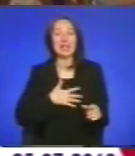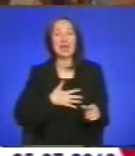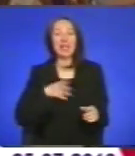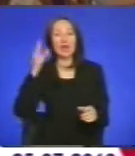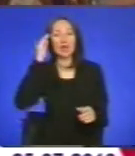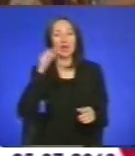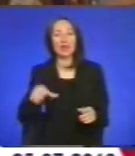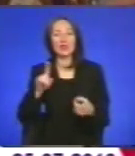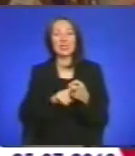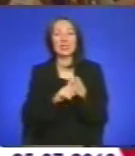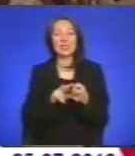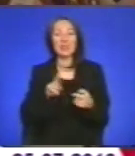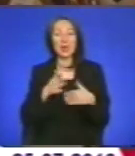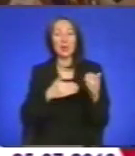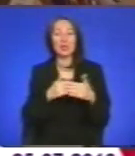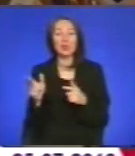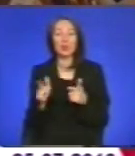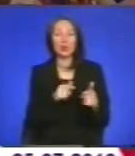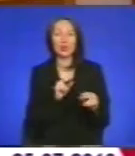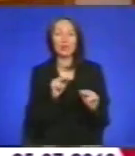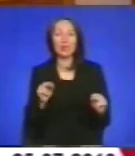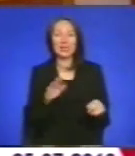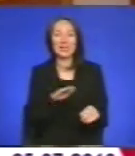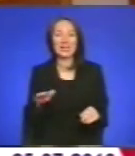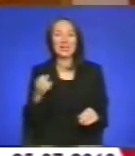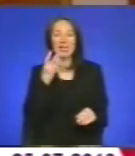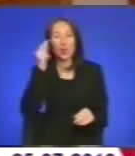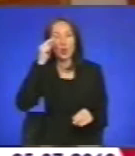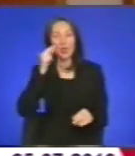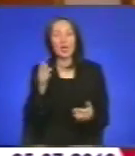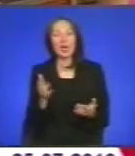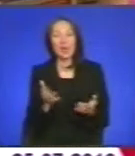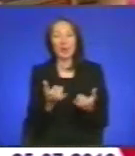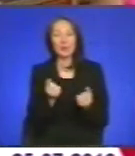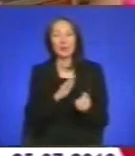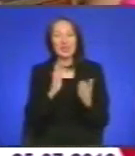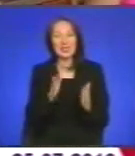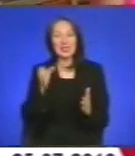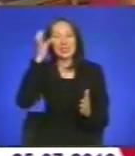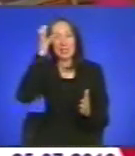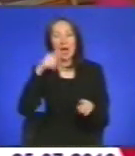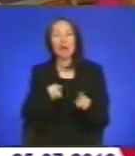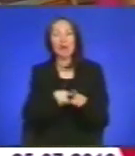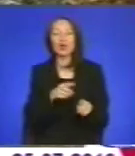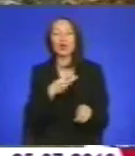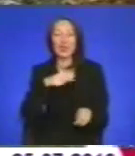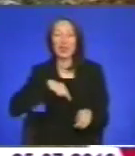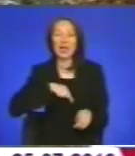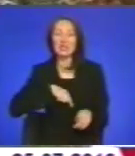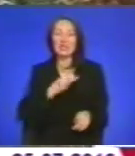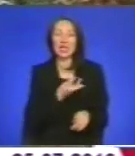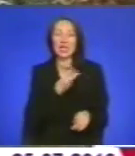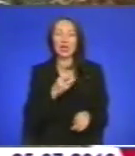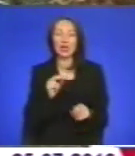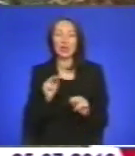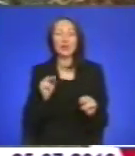як практично підготується вчитель. Діти під час уроку набираються не лише знань, а й його настрою і енергії. Як я був